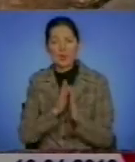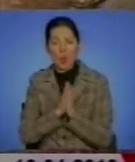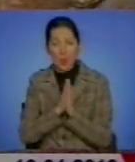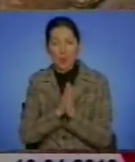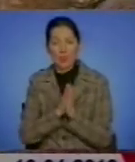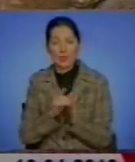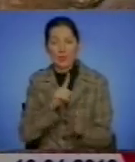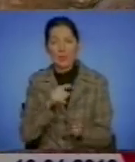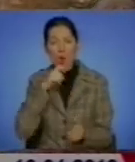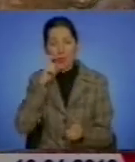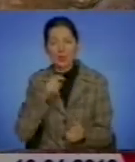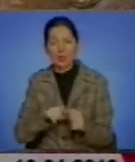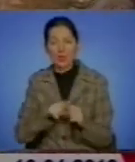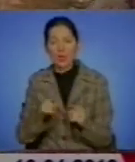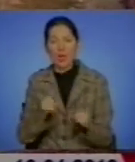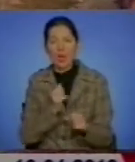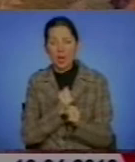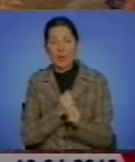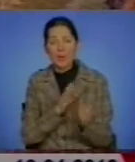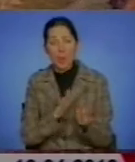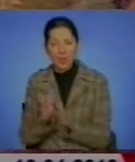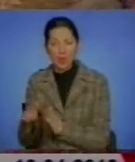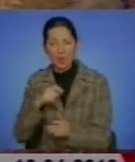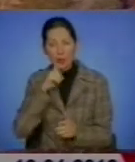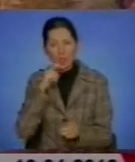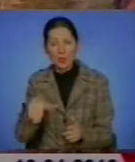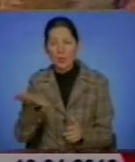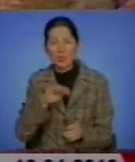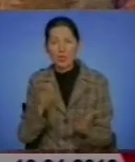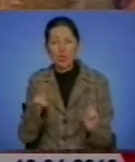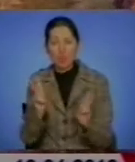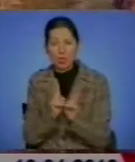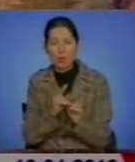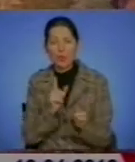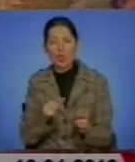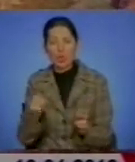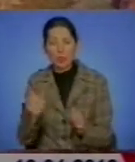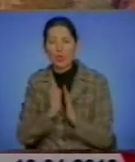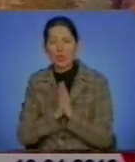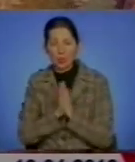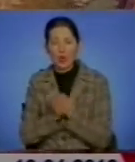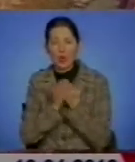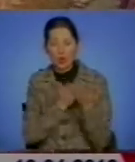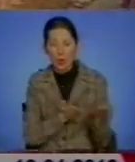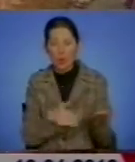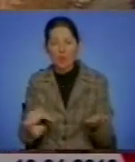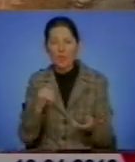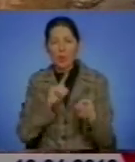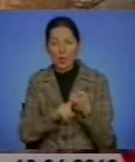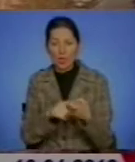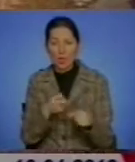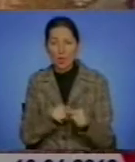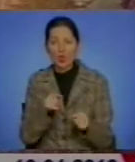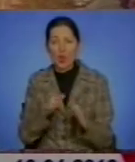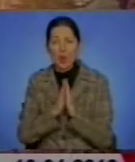Україні. Це головна мета походу. І ми всюди, де зустрічаємося з людьми, запрошуємо всіх приєднатися до цієї молитви. Або біля